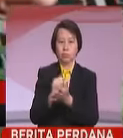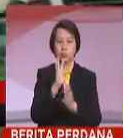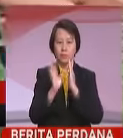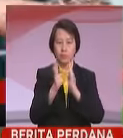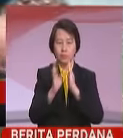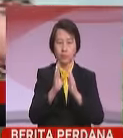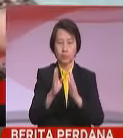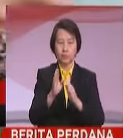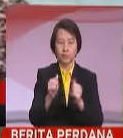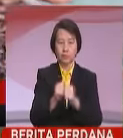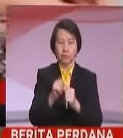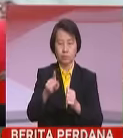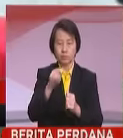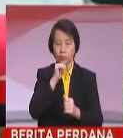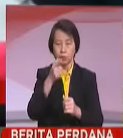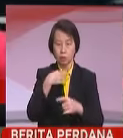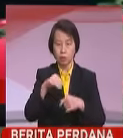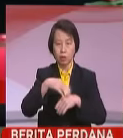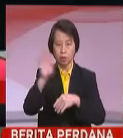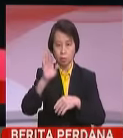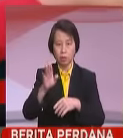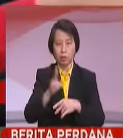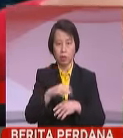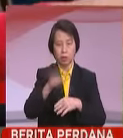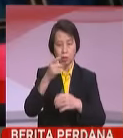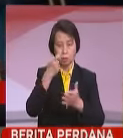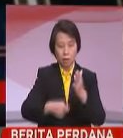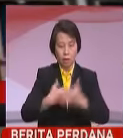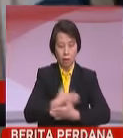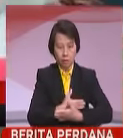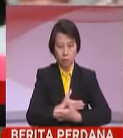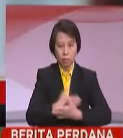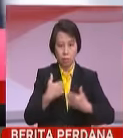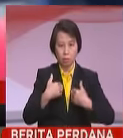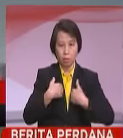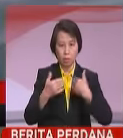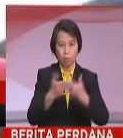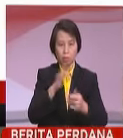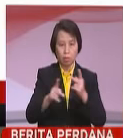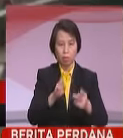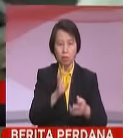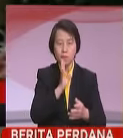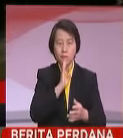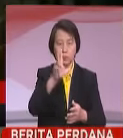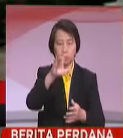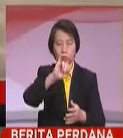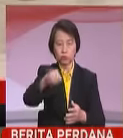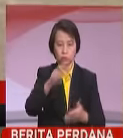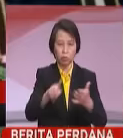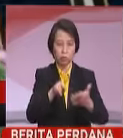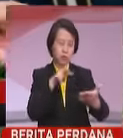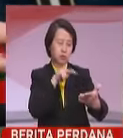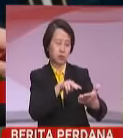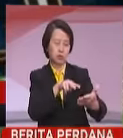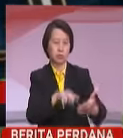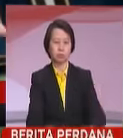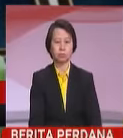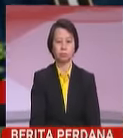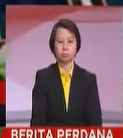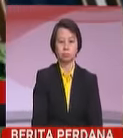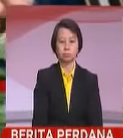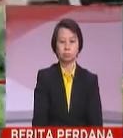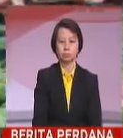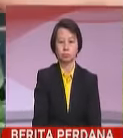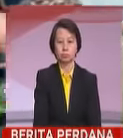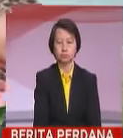kata-kata, bukti kalau tanaman lebih berharga daripada anak, menarik perhatian netizen yang mendapat 3 juta tontonan di aplikasi TikTok.